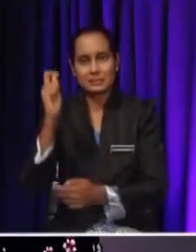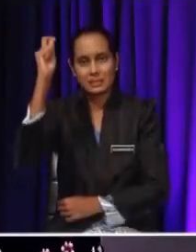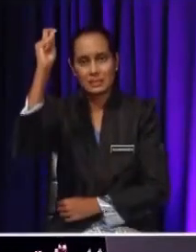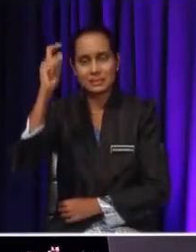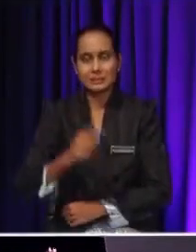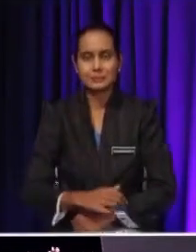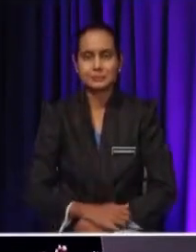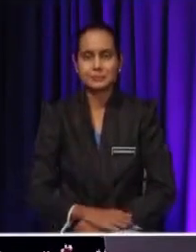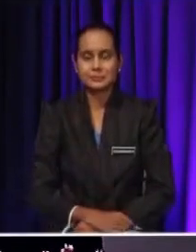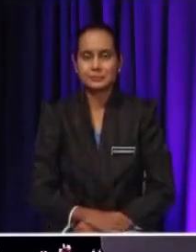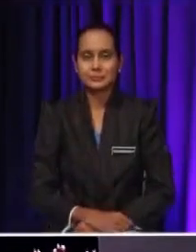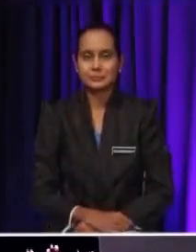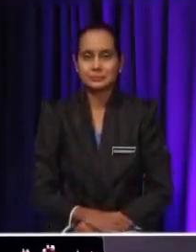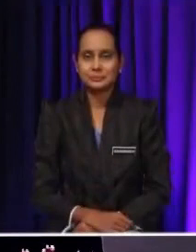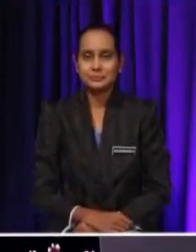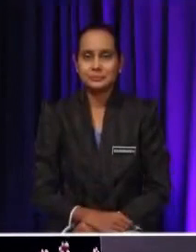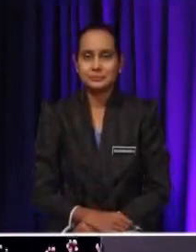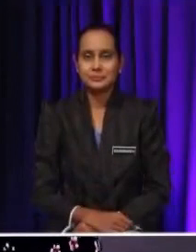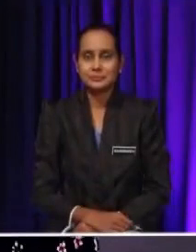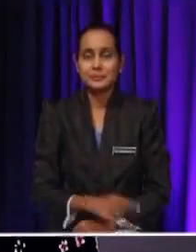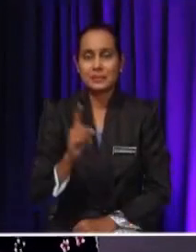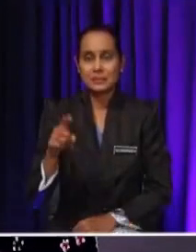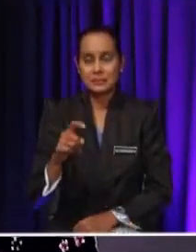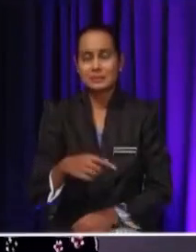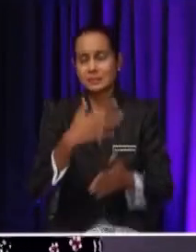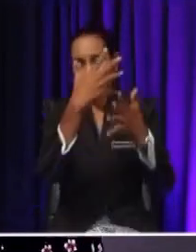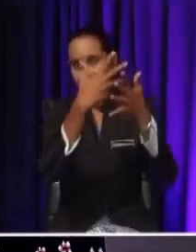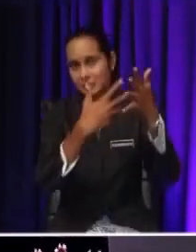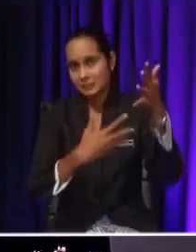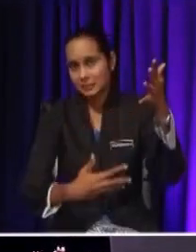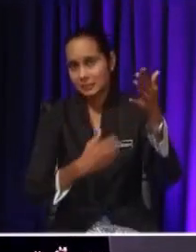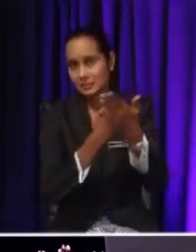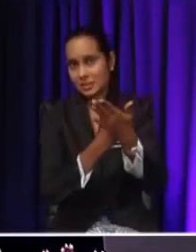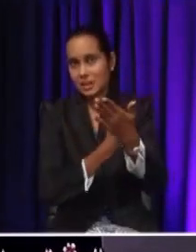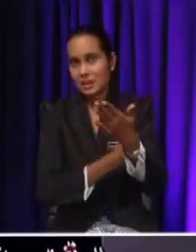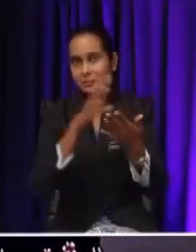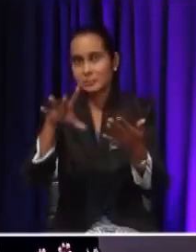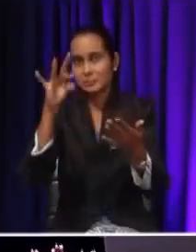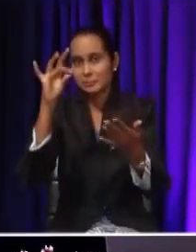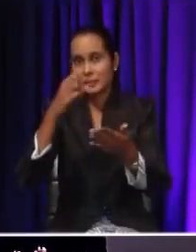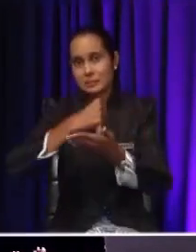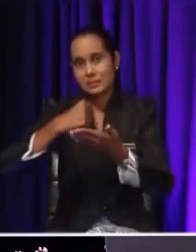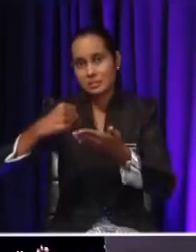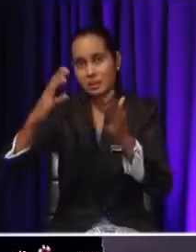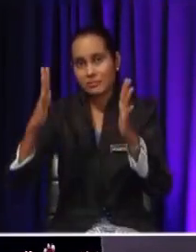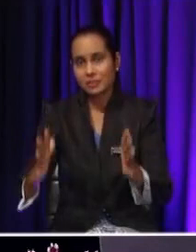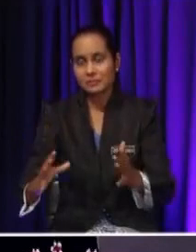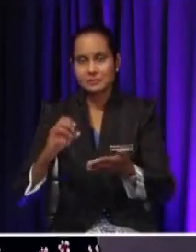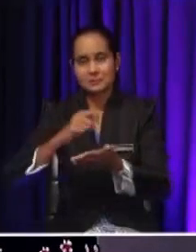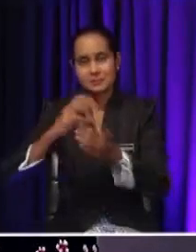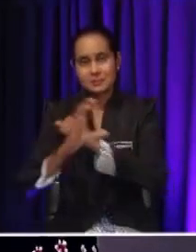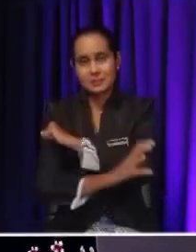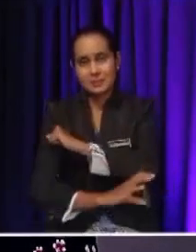Oke jadi ini salah apa kriteria pemilihan sastrawan negara Ya akmalnya tapi kan Selat selepas